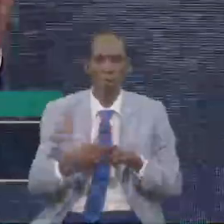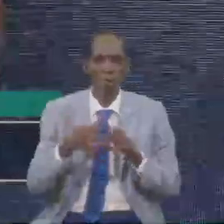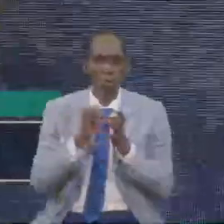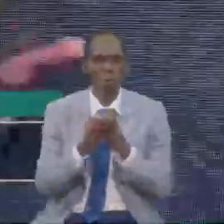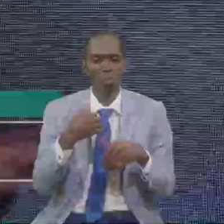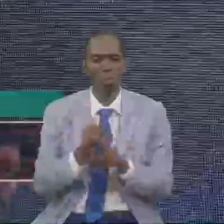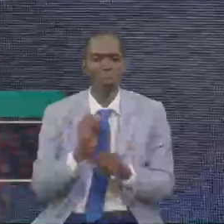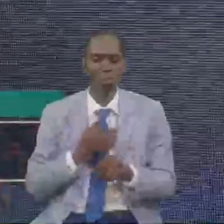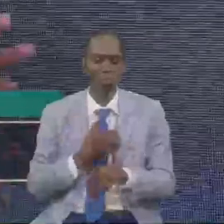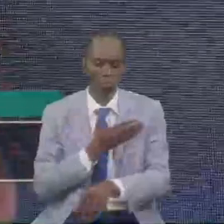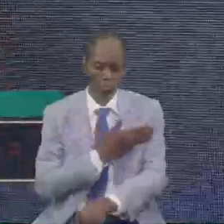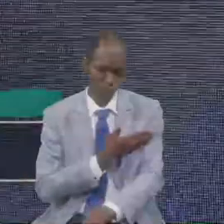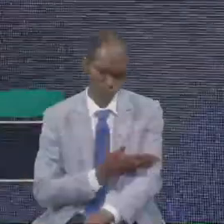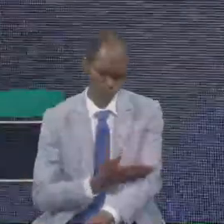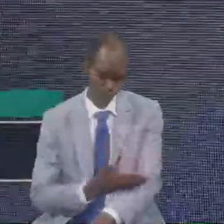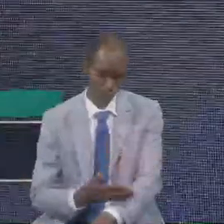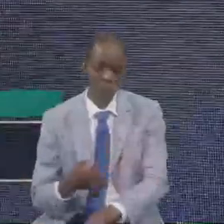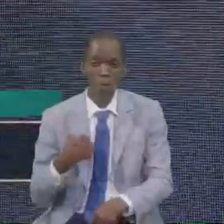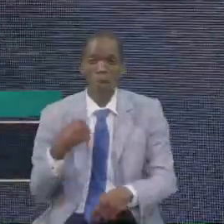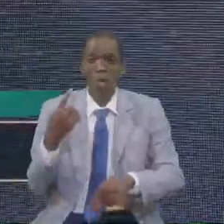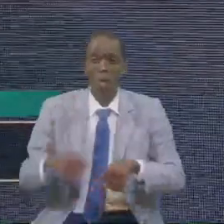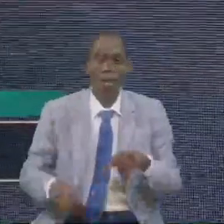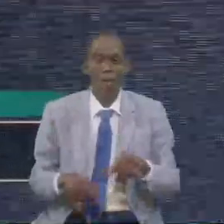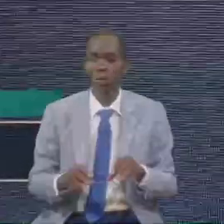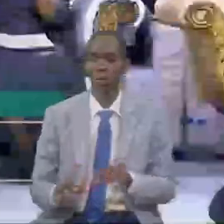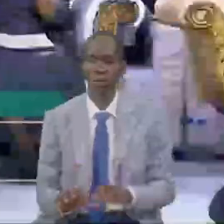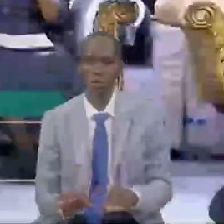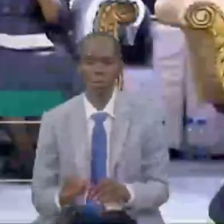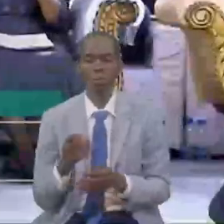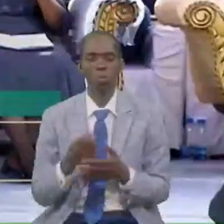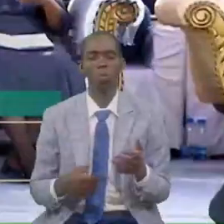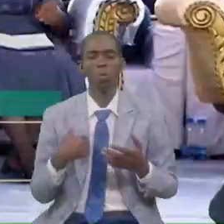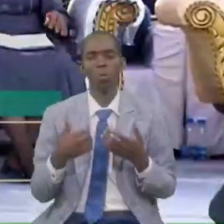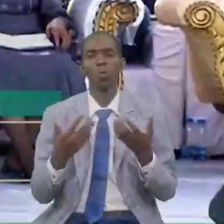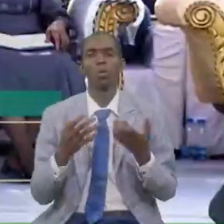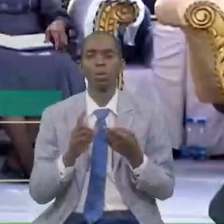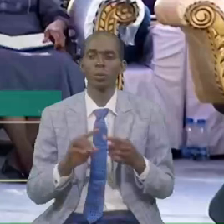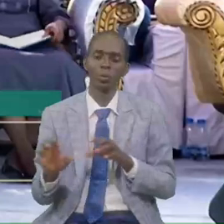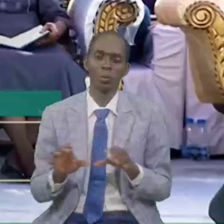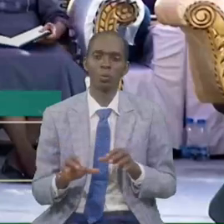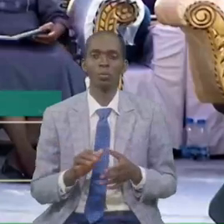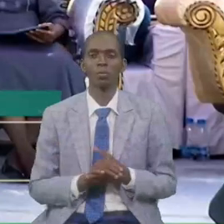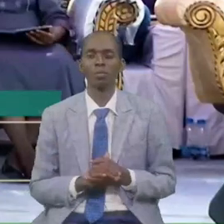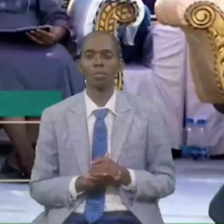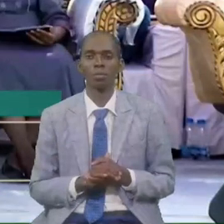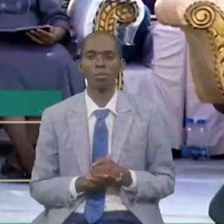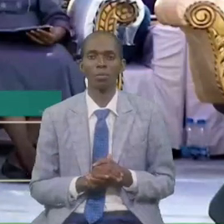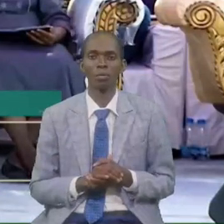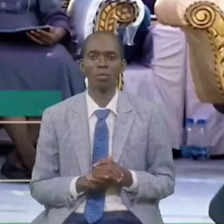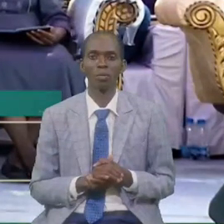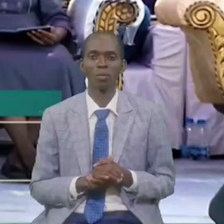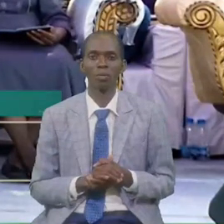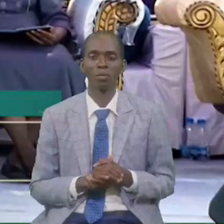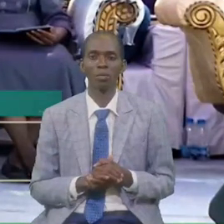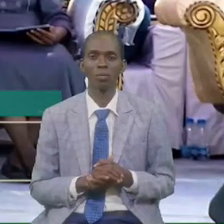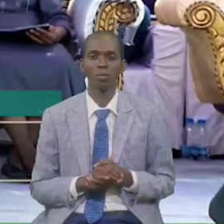si le cerveau a une maladie, cela nous réduit, nous diminue. Nous ne pouvons plus être fait ce que nous sommes